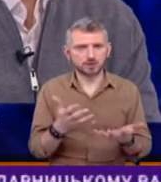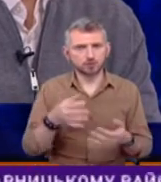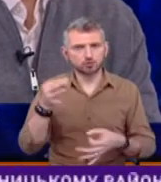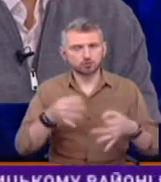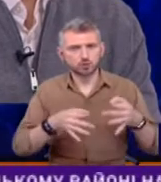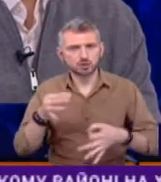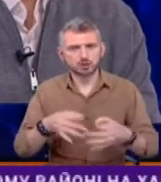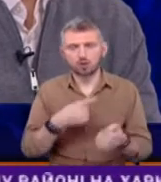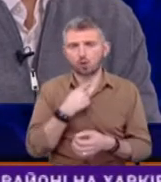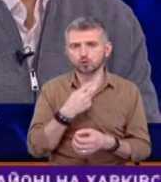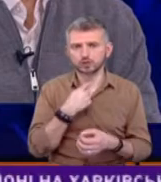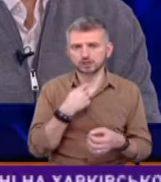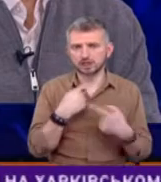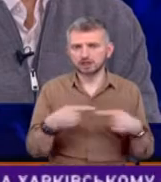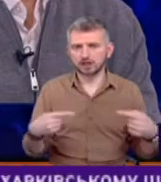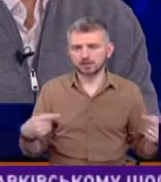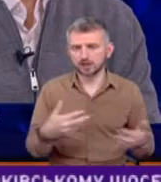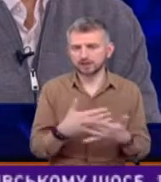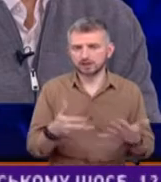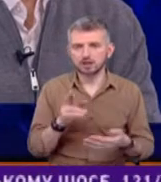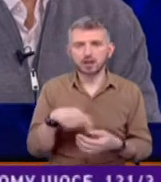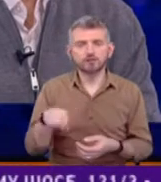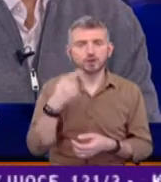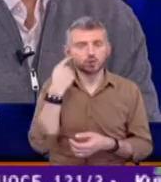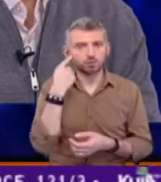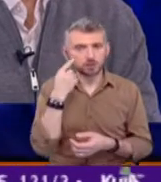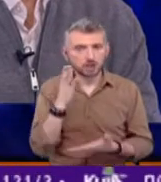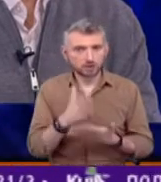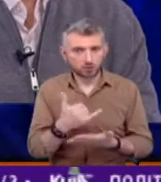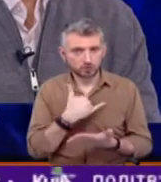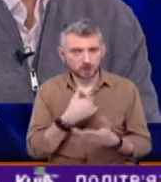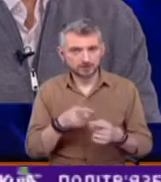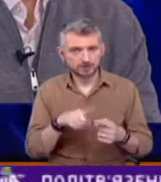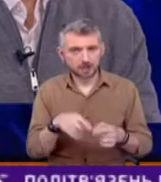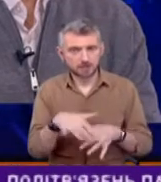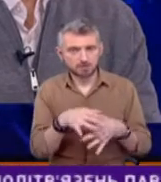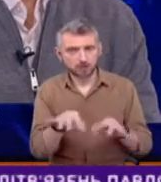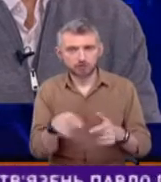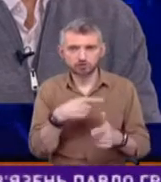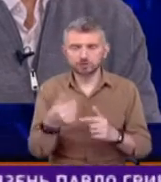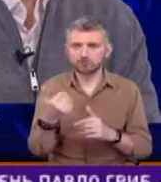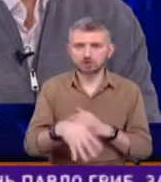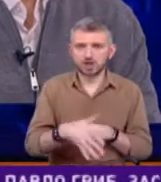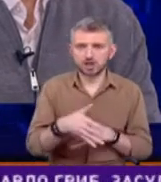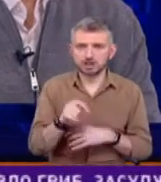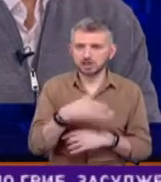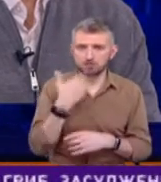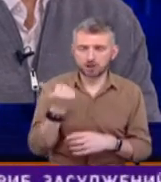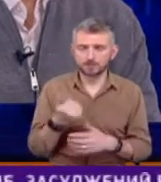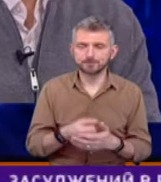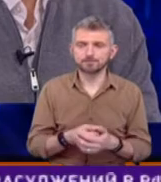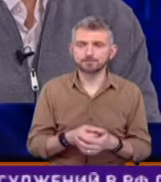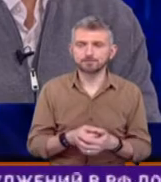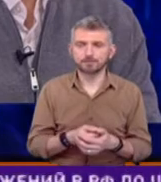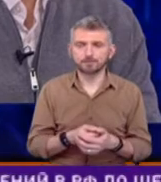суди, голоси і так далі, і так далі. Як ви думаєте, є в нас ця трошки демократія, чи вже чи її немає? Ну,